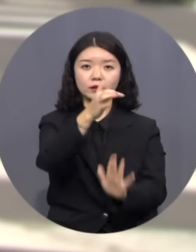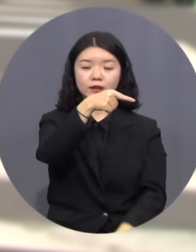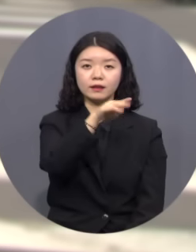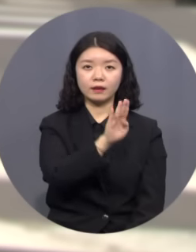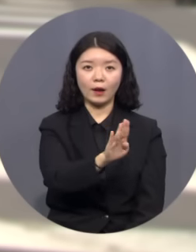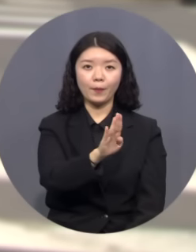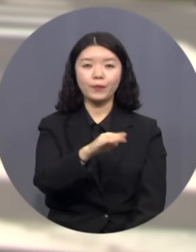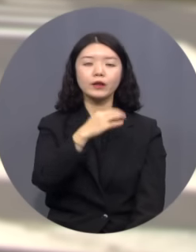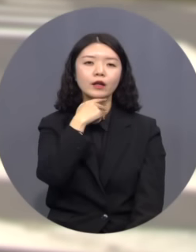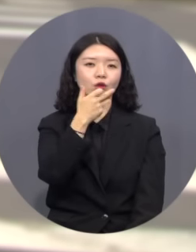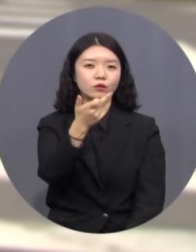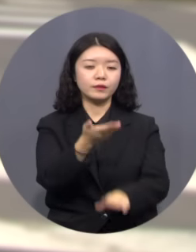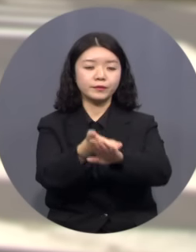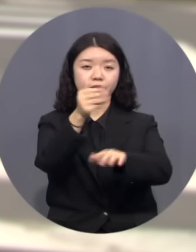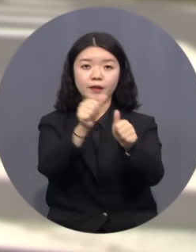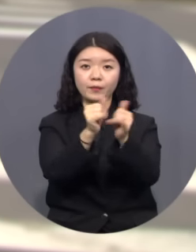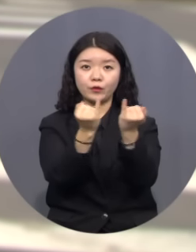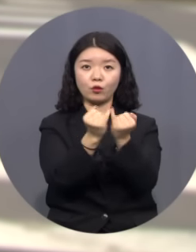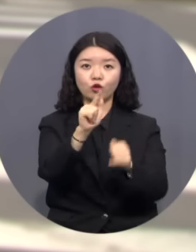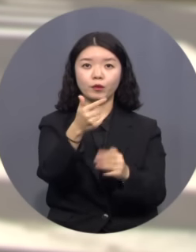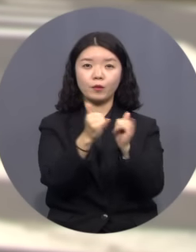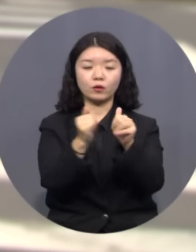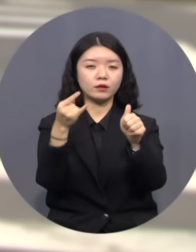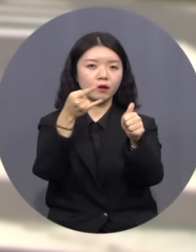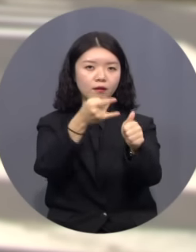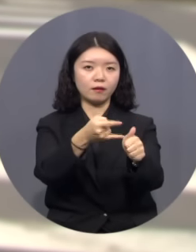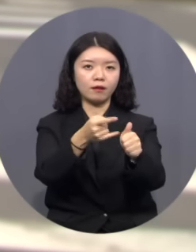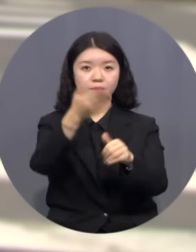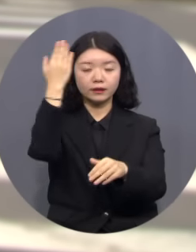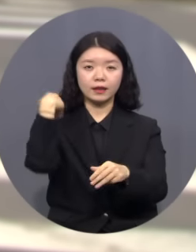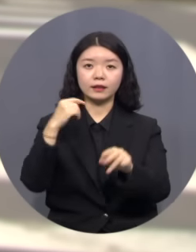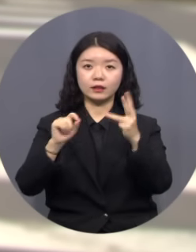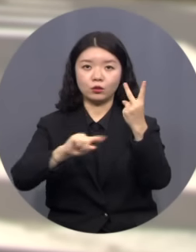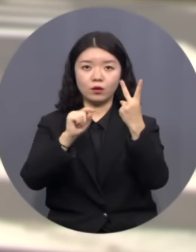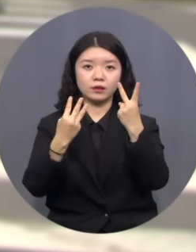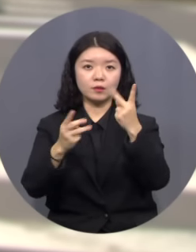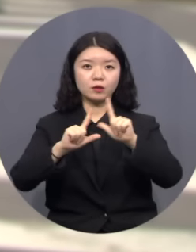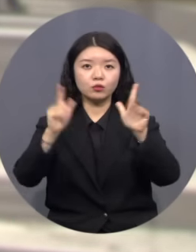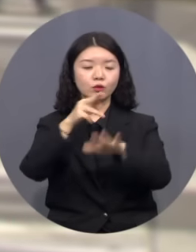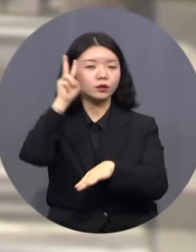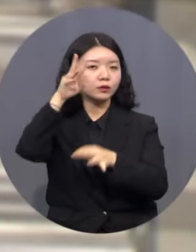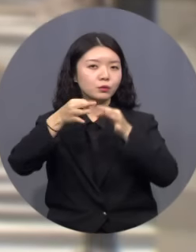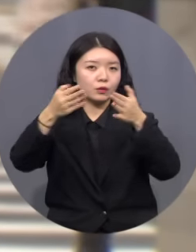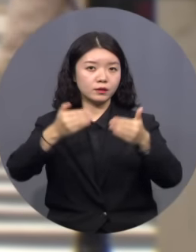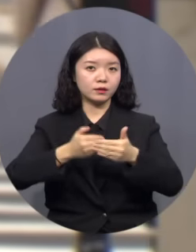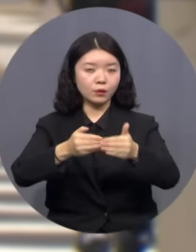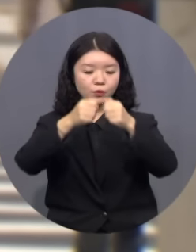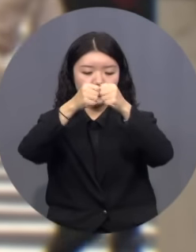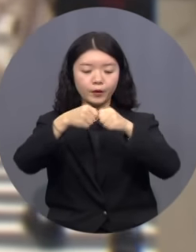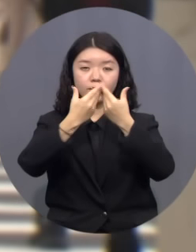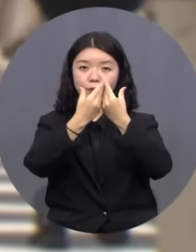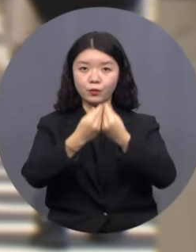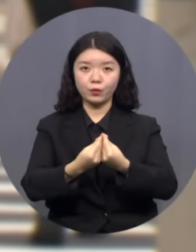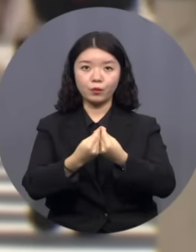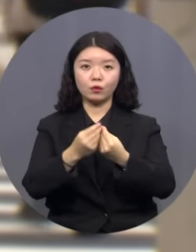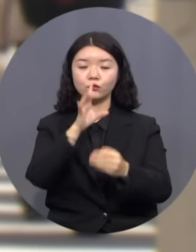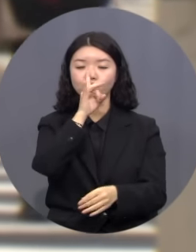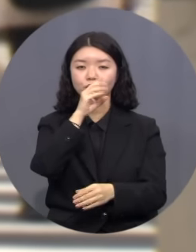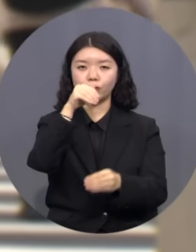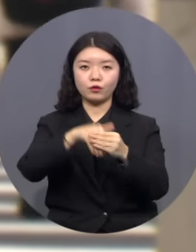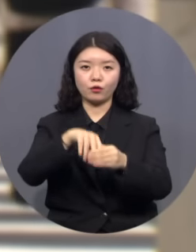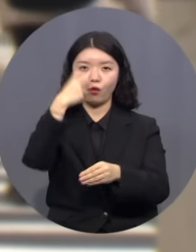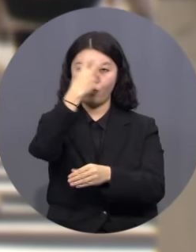18살 이상 성인남녀 600명을 대상으로 지난 3일부터 이틀 동안 실시했으며 자세한 사항은 중앙